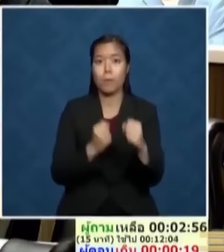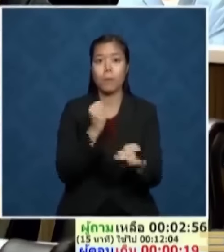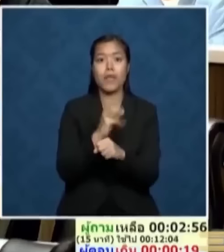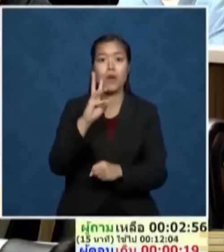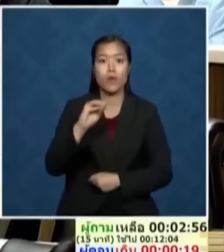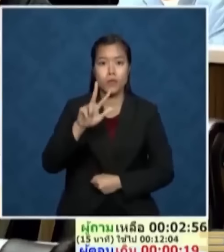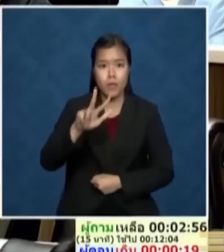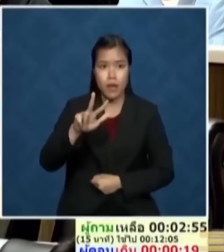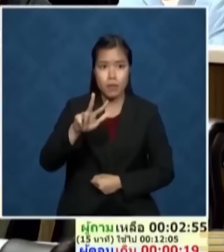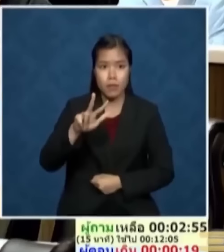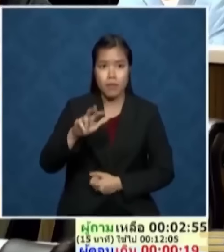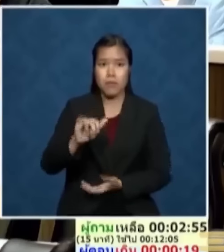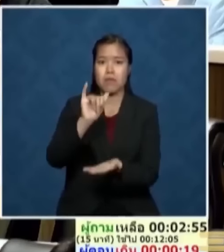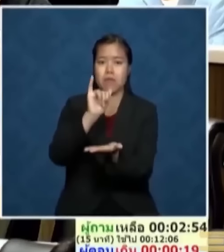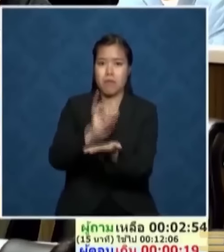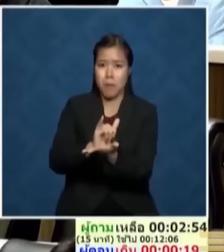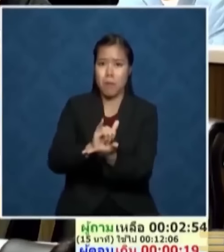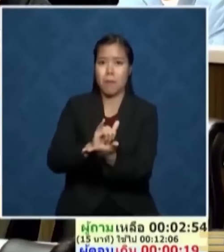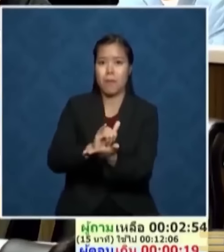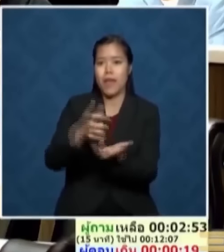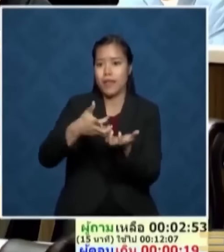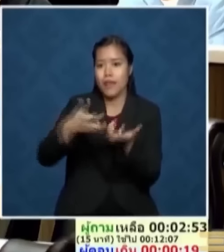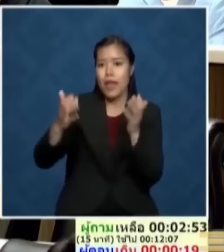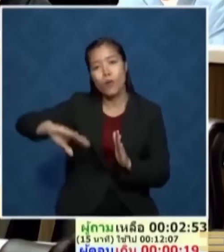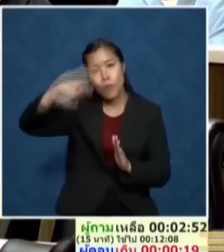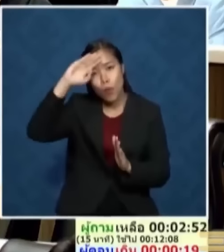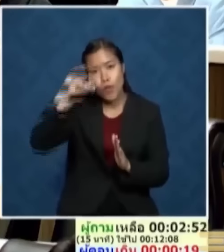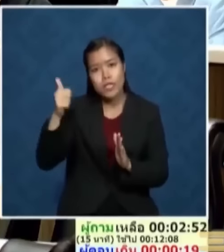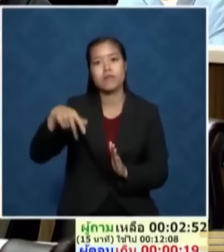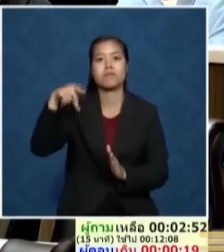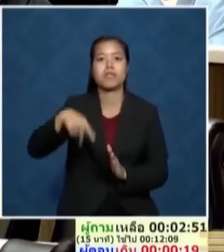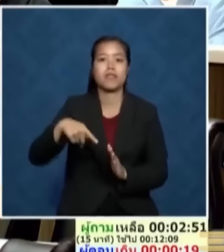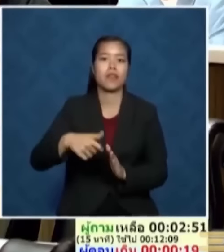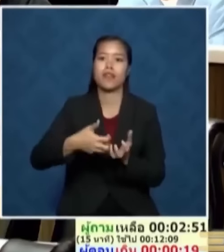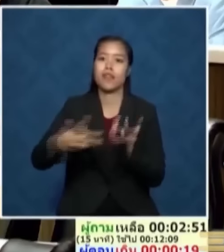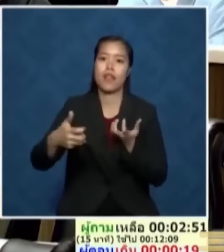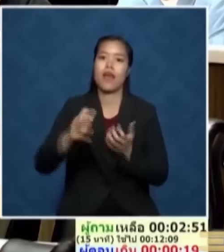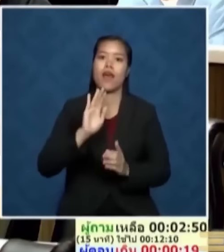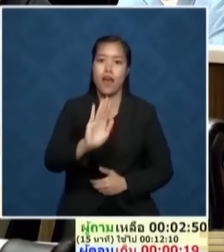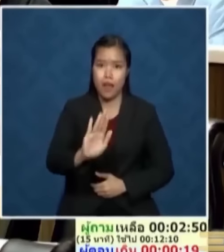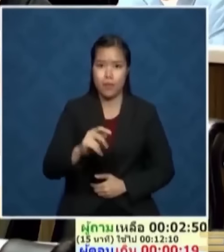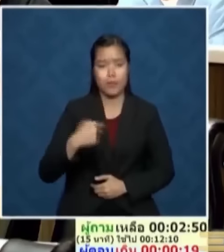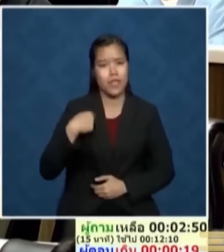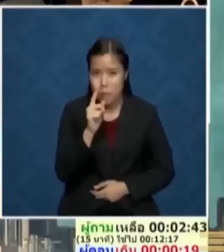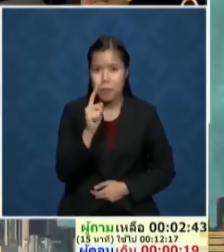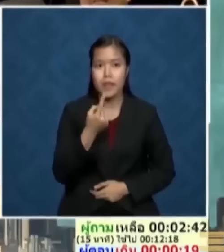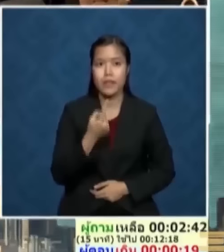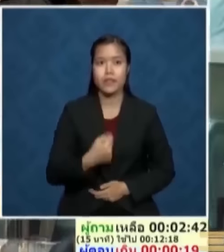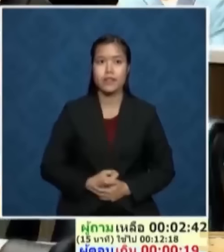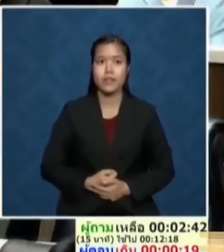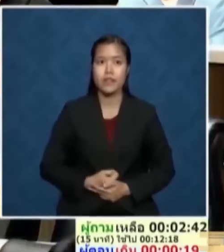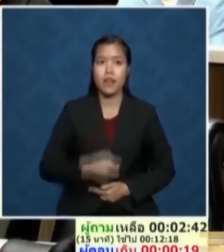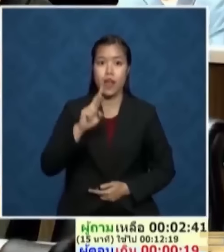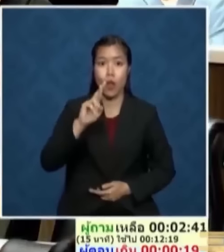องขังอยู่ห้องพักพิเศษแยกจากผู้ป่วยโดยทั่วไปนะคะดังนั้นแล้วเนี่ยดิฉันคิดว่าประเด็นนี้ค่อนข้างชัดเจนค่ะท่านประธานรัฐม